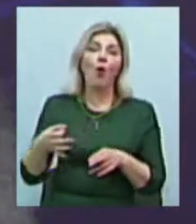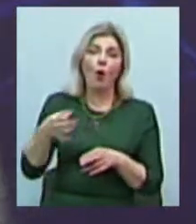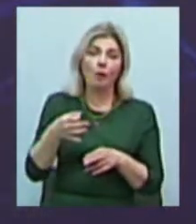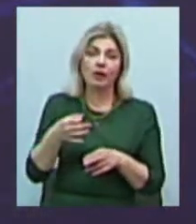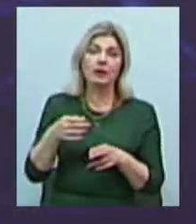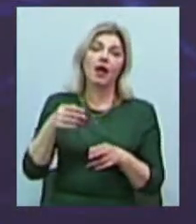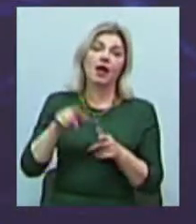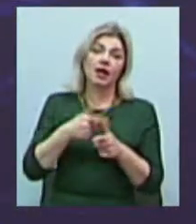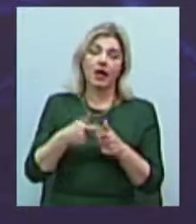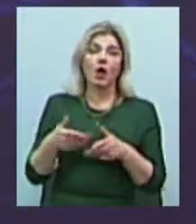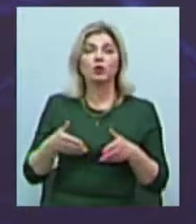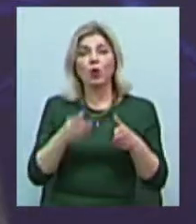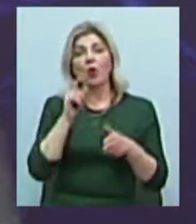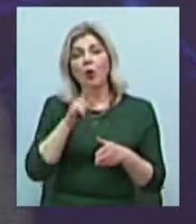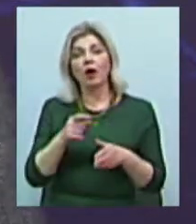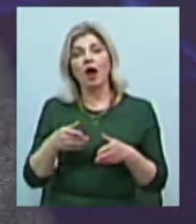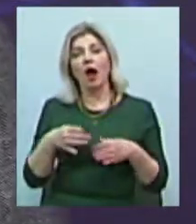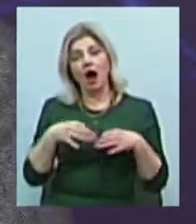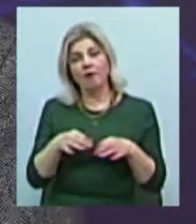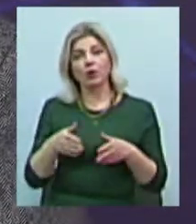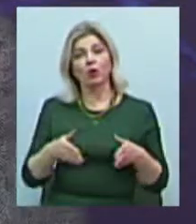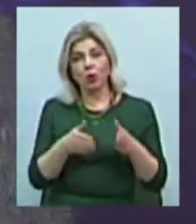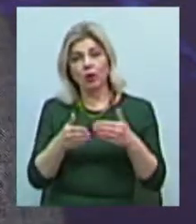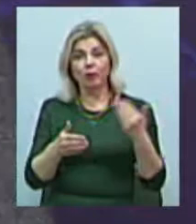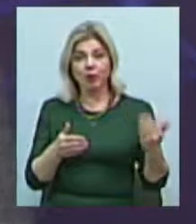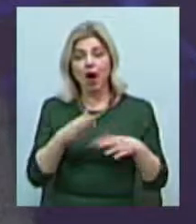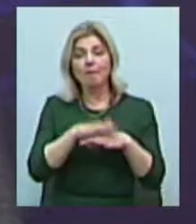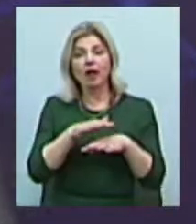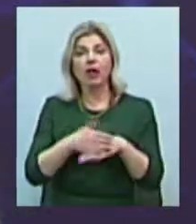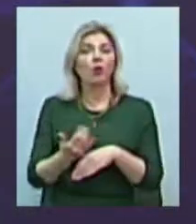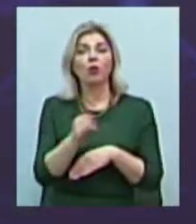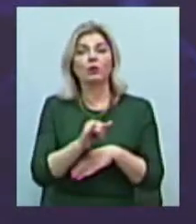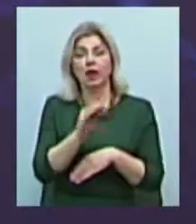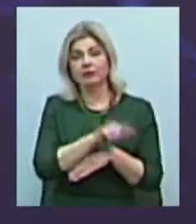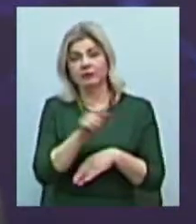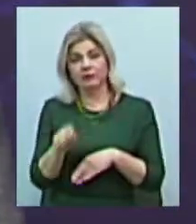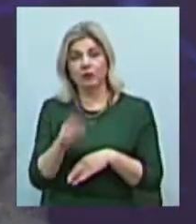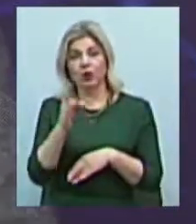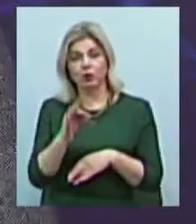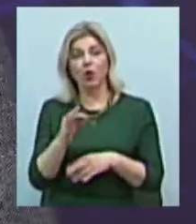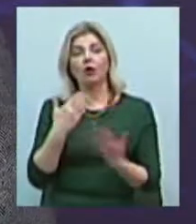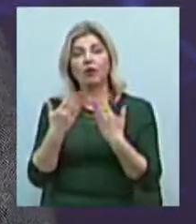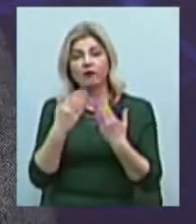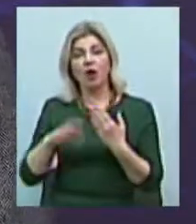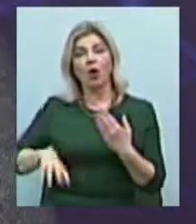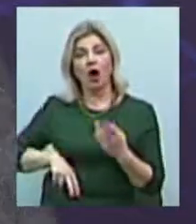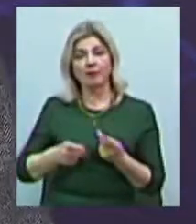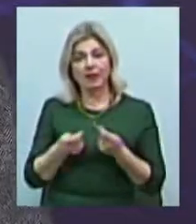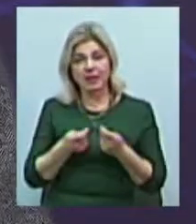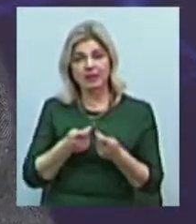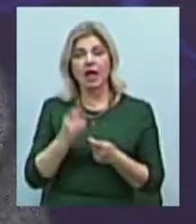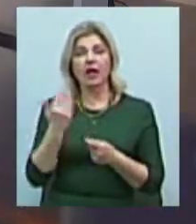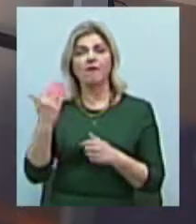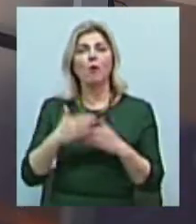буде дорога Укравтодору, тобто служба автомобільних дорог, на чий баланс. Але ми всі разом, управління інфраструктури обласної адміністрації, профільний заступник